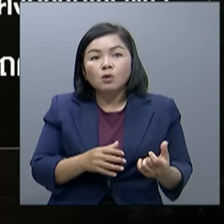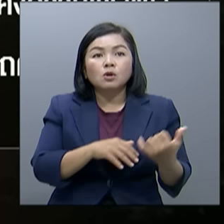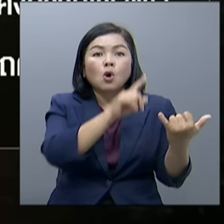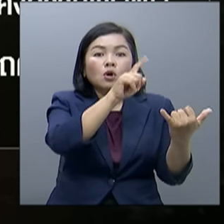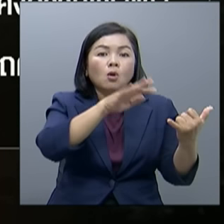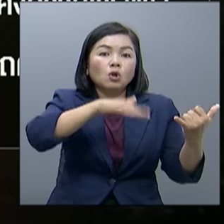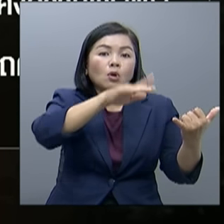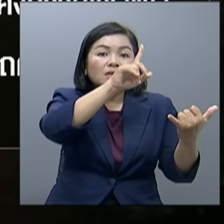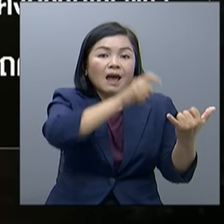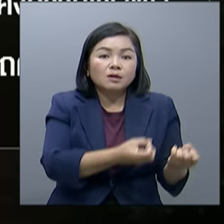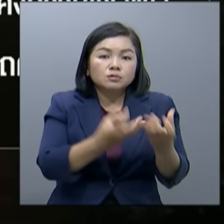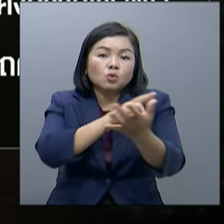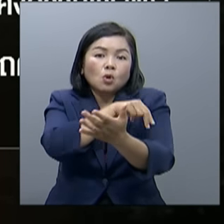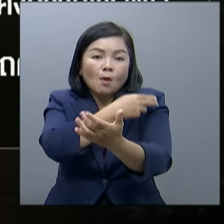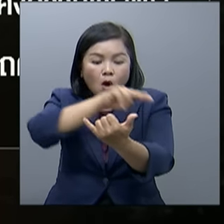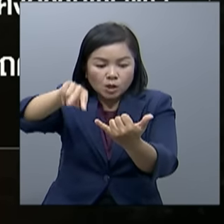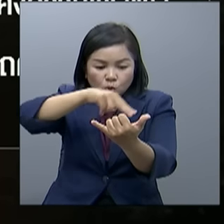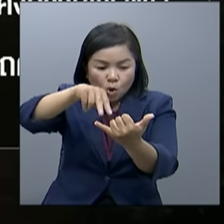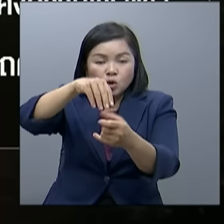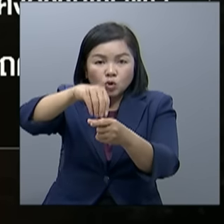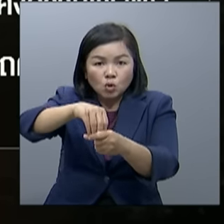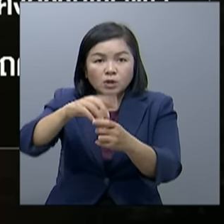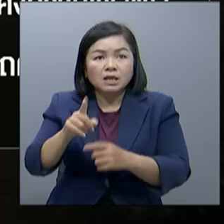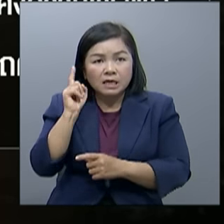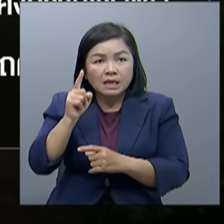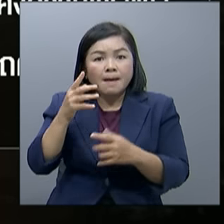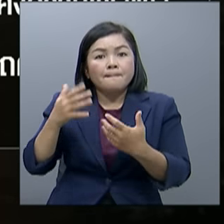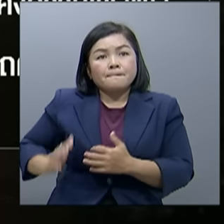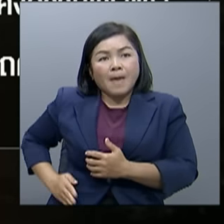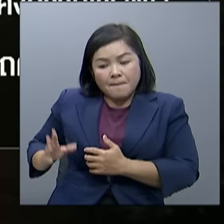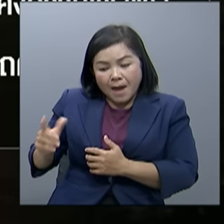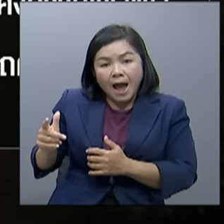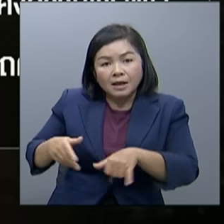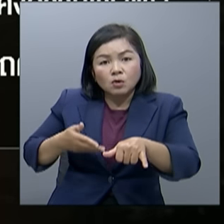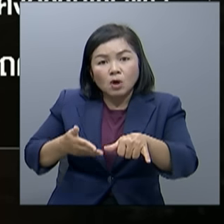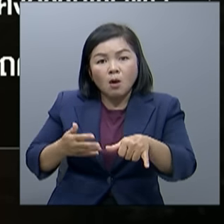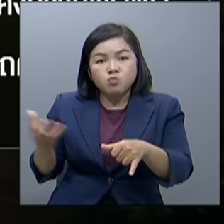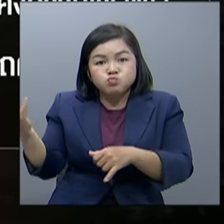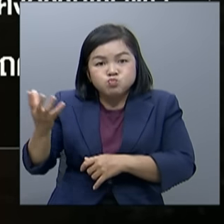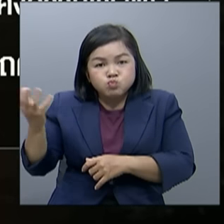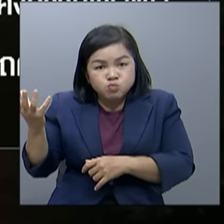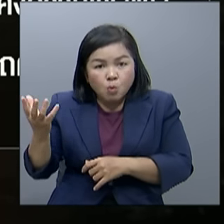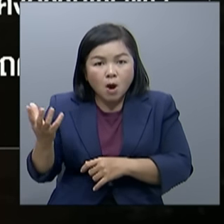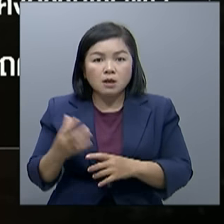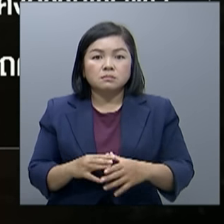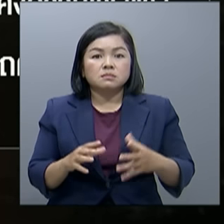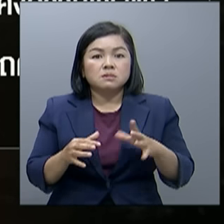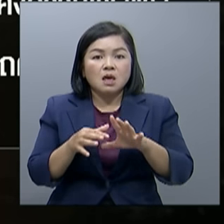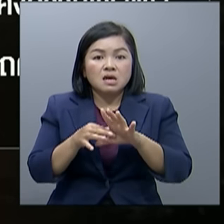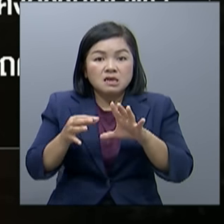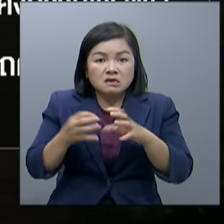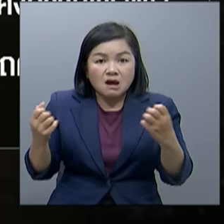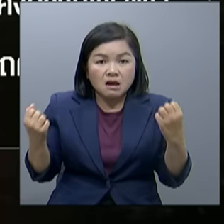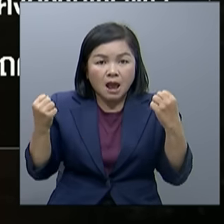ครั้งซึ่งสำหรับปกติแล้วค่ะอเมริกันบูลี่เขาก็จะมีร่างกายที่กำยำกล้ามเนื้อแน่นหัว